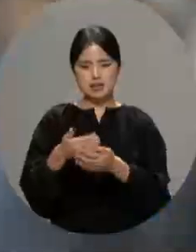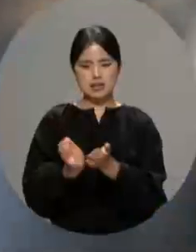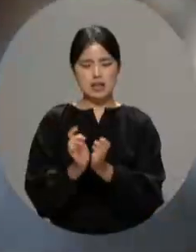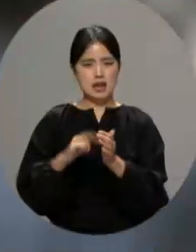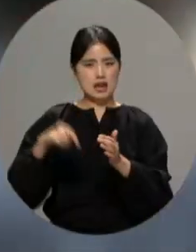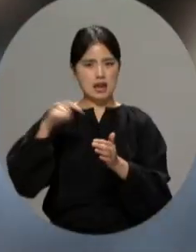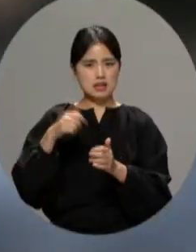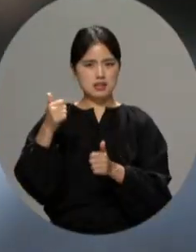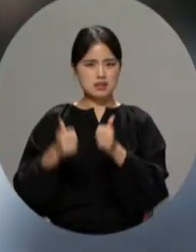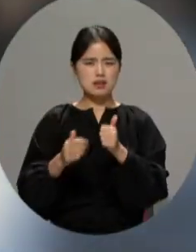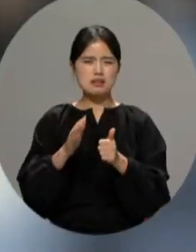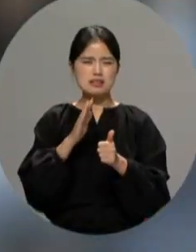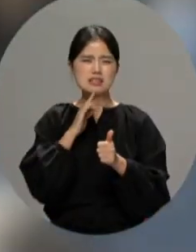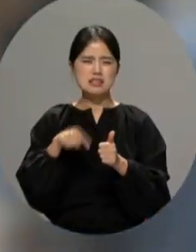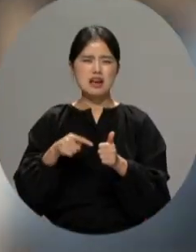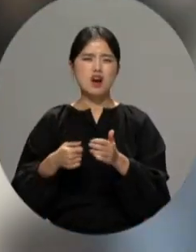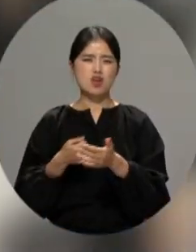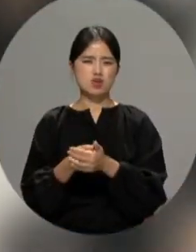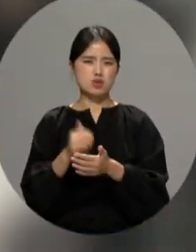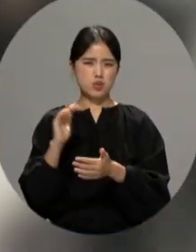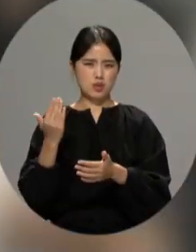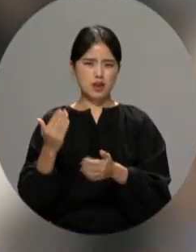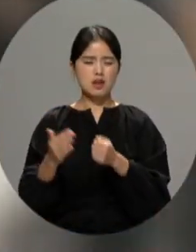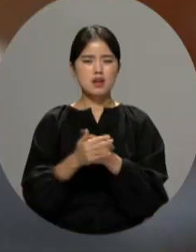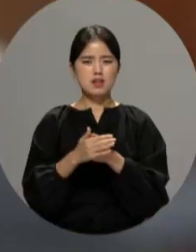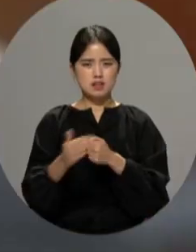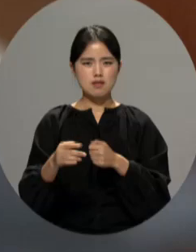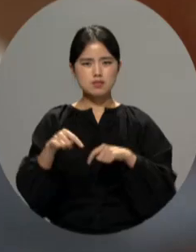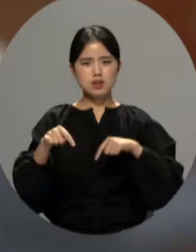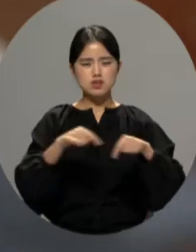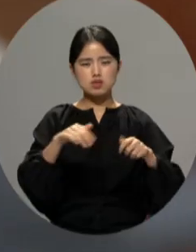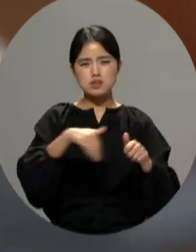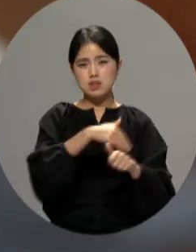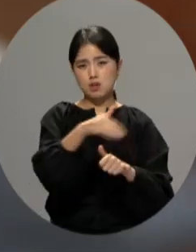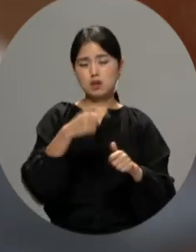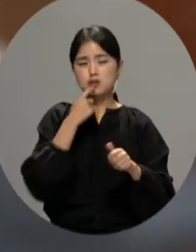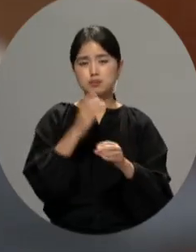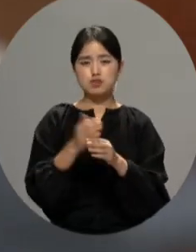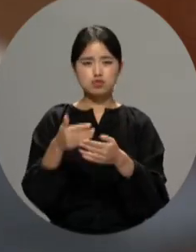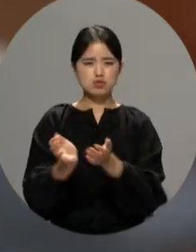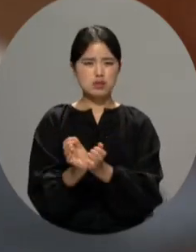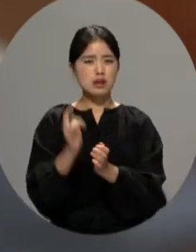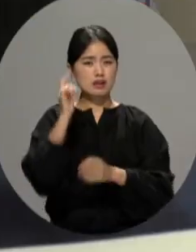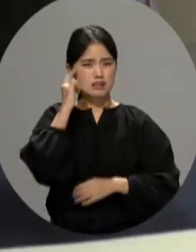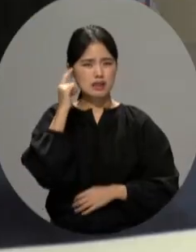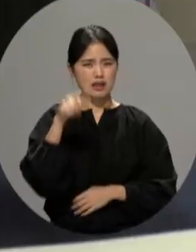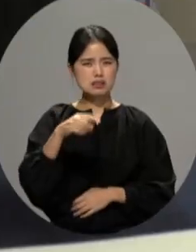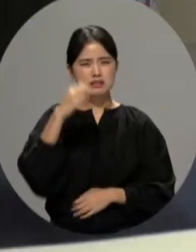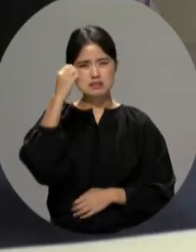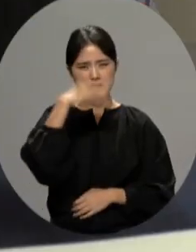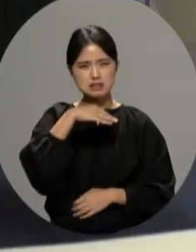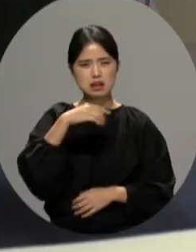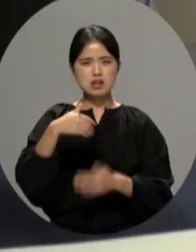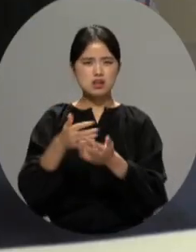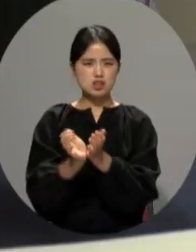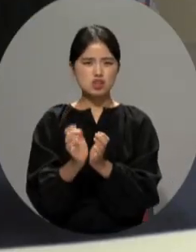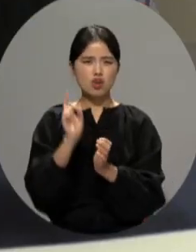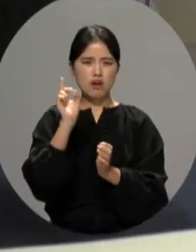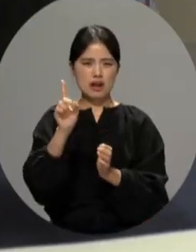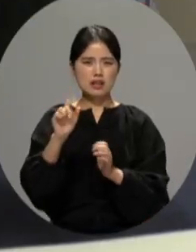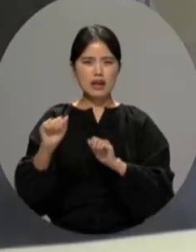사실상 모든 것이 결판나는 일당 독주의 정치 현실에서 민주당의 인식은 단순히 일개 정당의